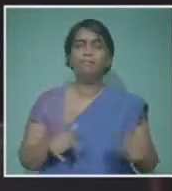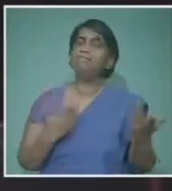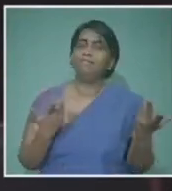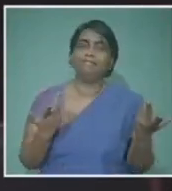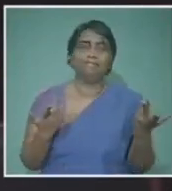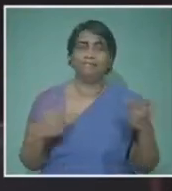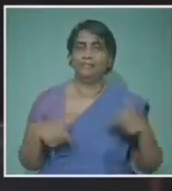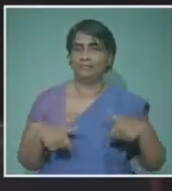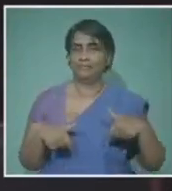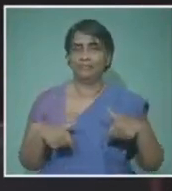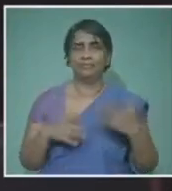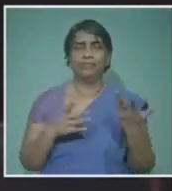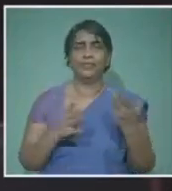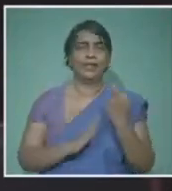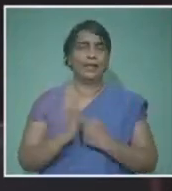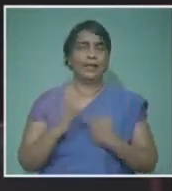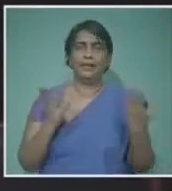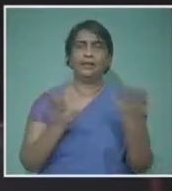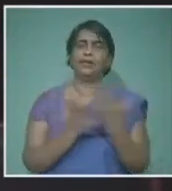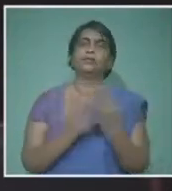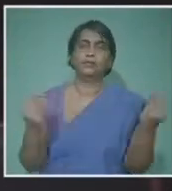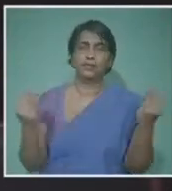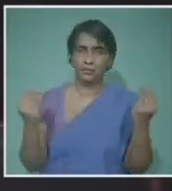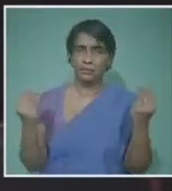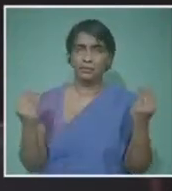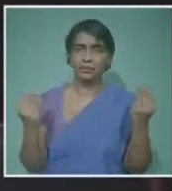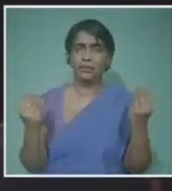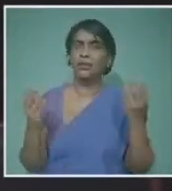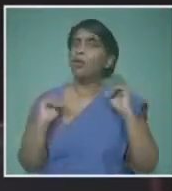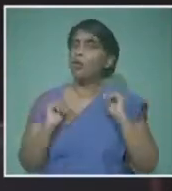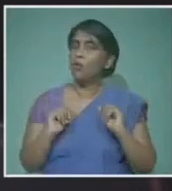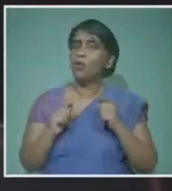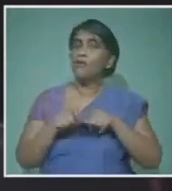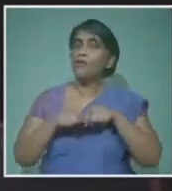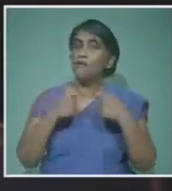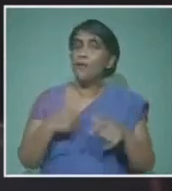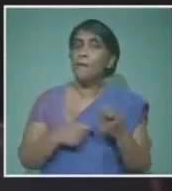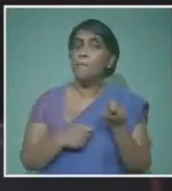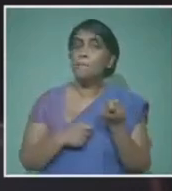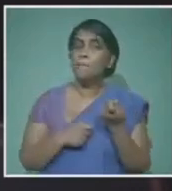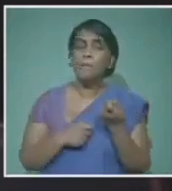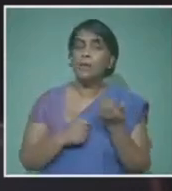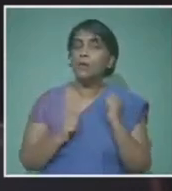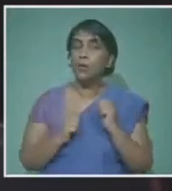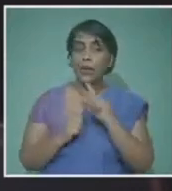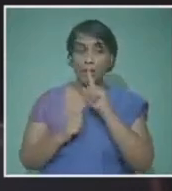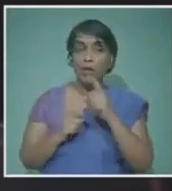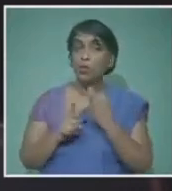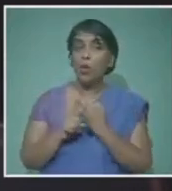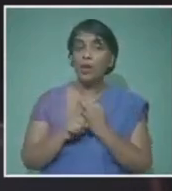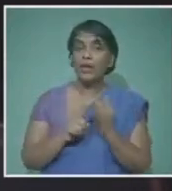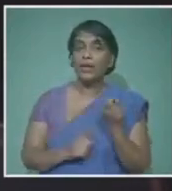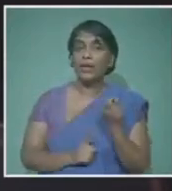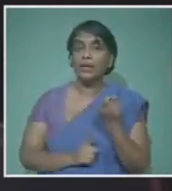මේක නීතියක් නැතුව මේක ඉවරයි කියලා. එතකොට දැන් මේකට වියදම් කරපු මුදල කොච්චරද කියලා කියන කෝටි